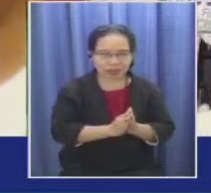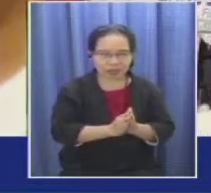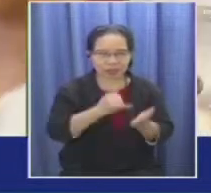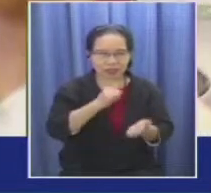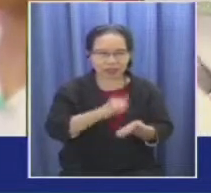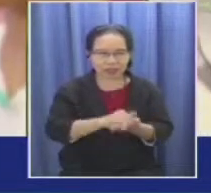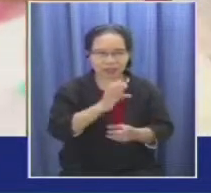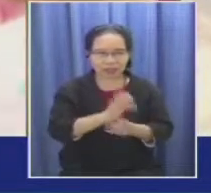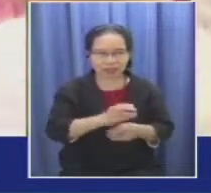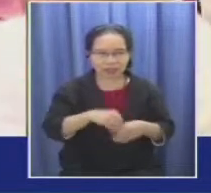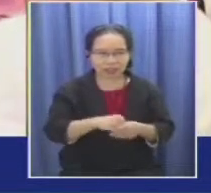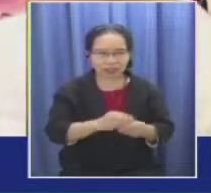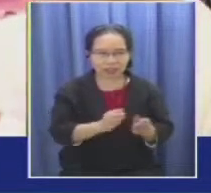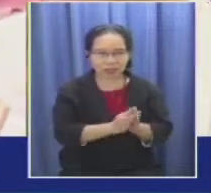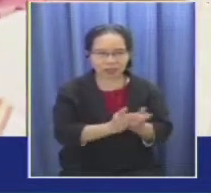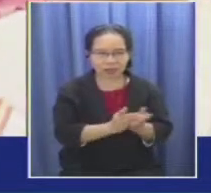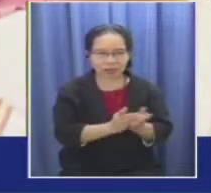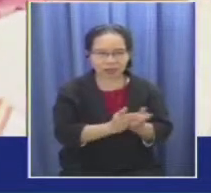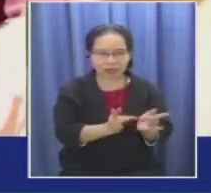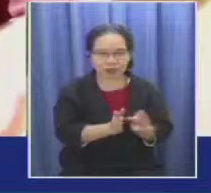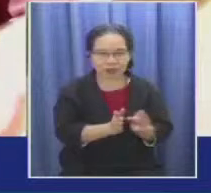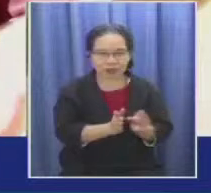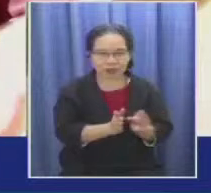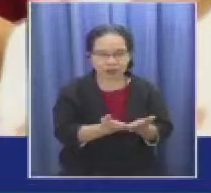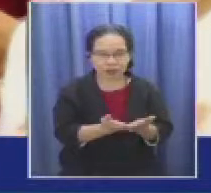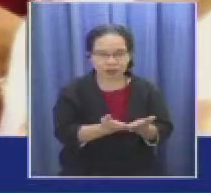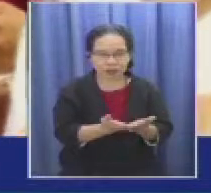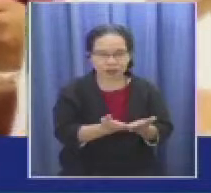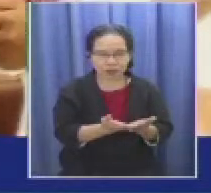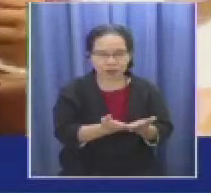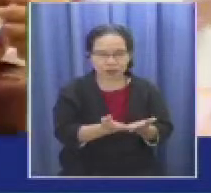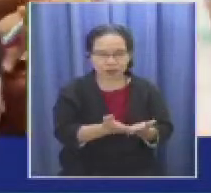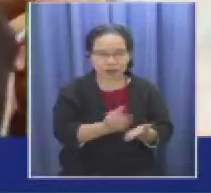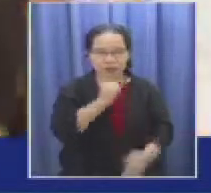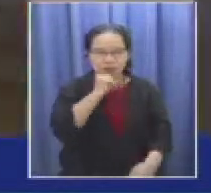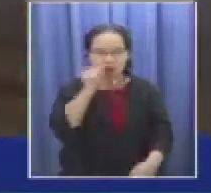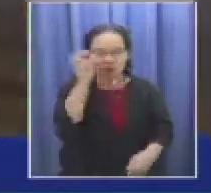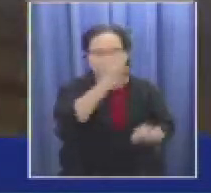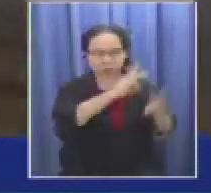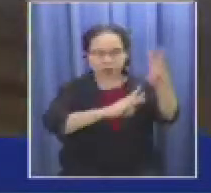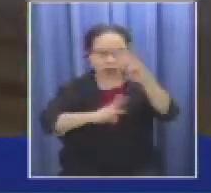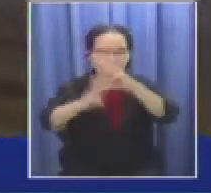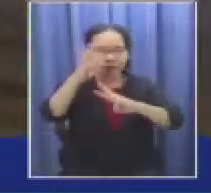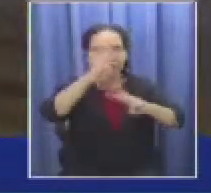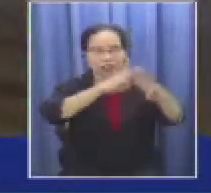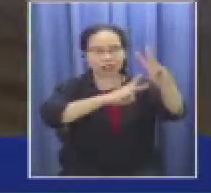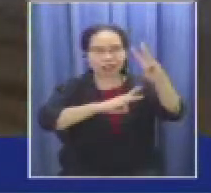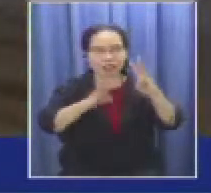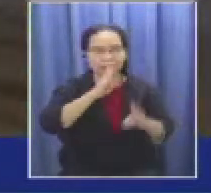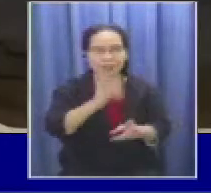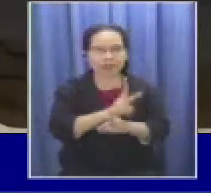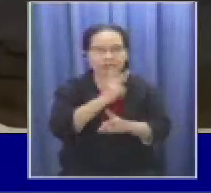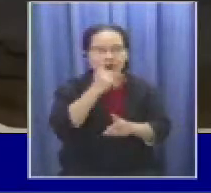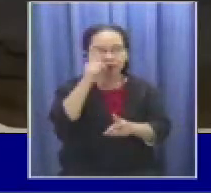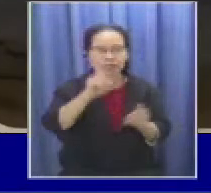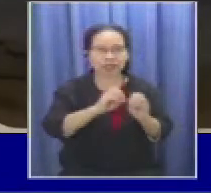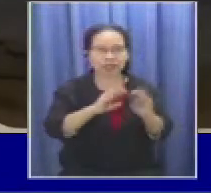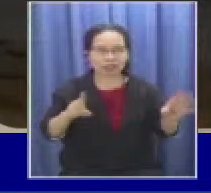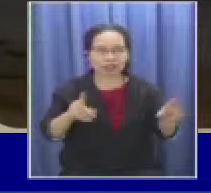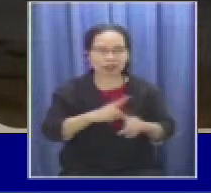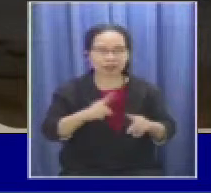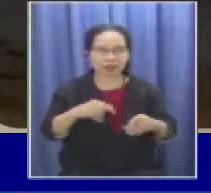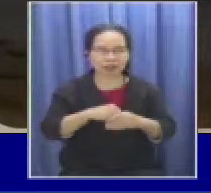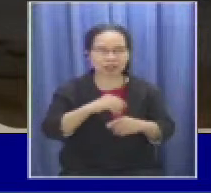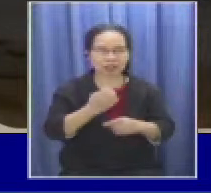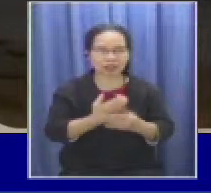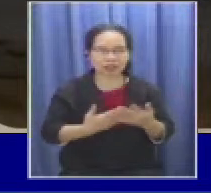A free net copim a wooda and to be free now copim da will be word as you are the bonnieni. Yen wompire one